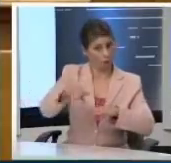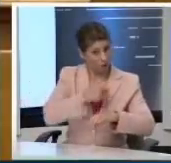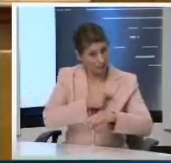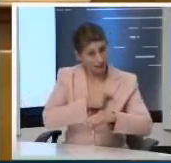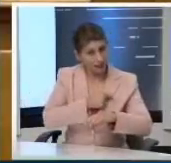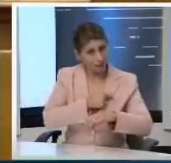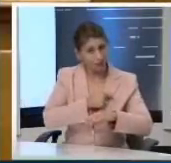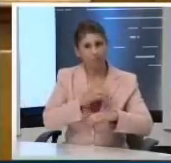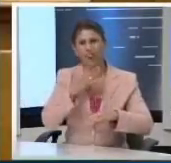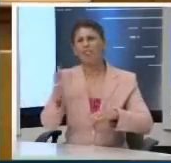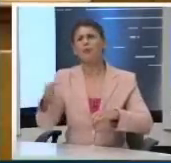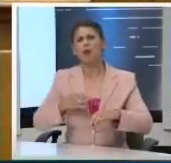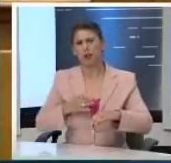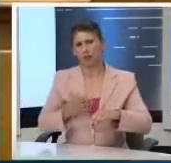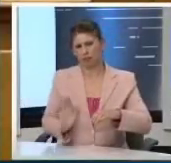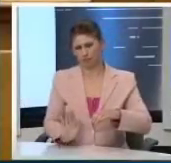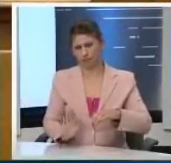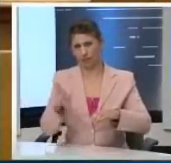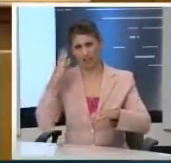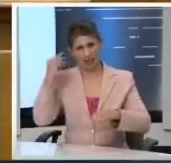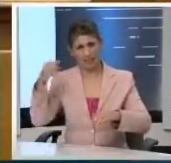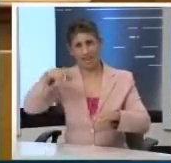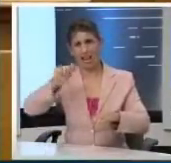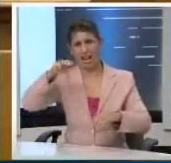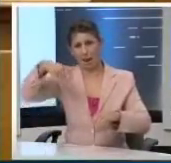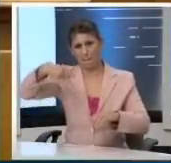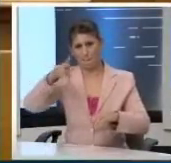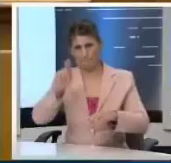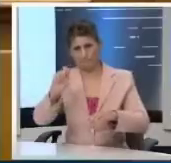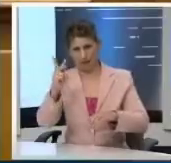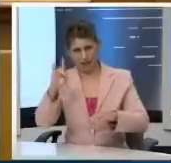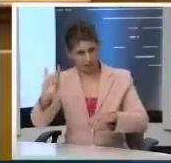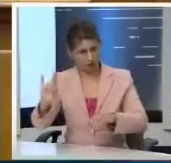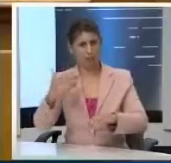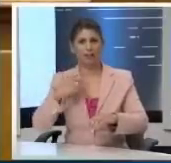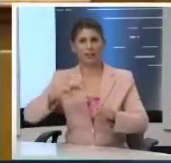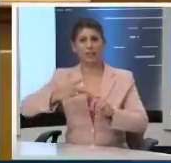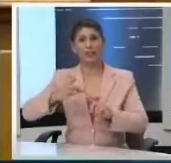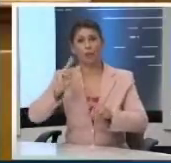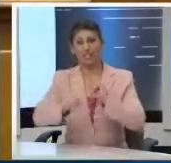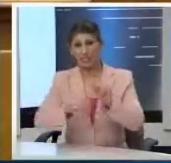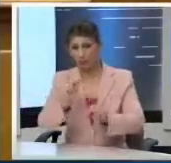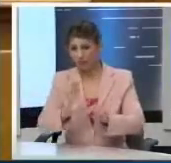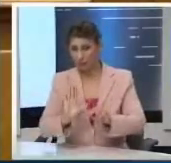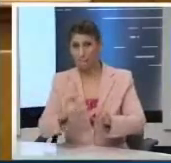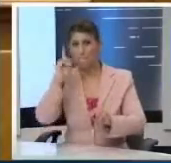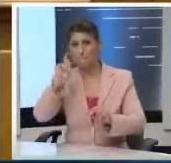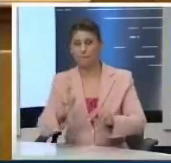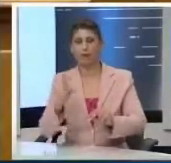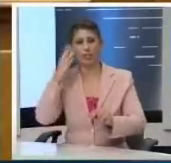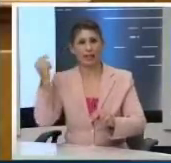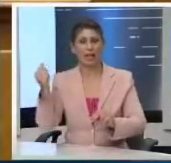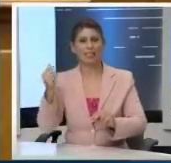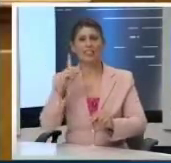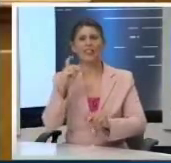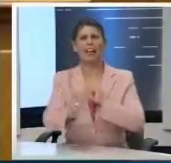Δεν μου λέτε, εκτός ότι έχετε ξεχάσει το λαμπράκι και εκτός ότι έχετε ξεχάσει το τρίτο ψήφισμα, μήπως ξεχάσατε τι έγινε τη δεκαετία